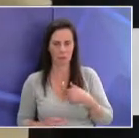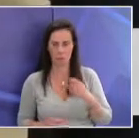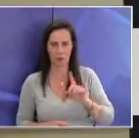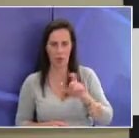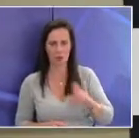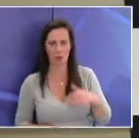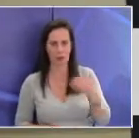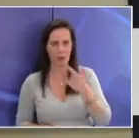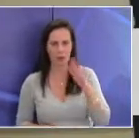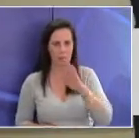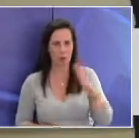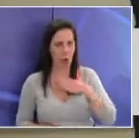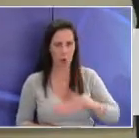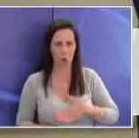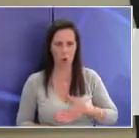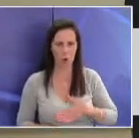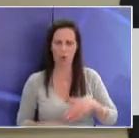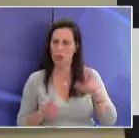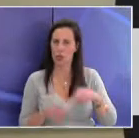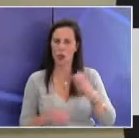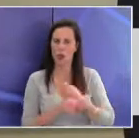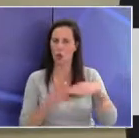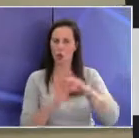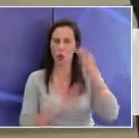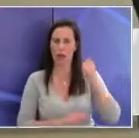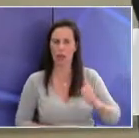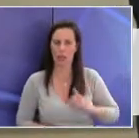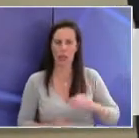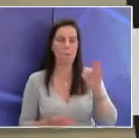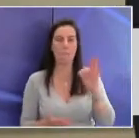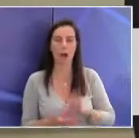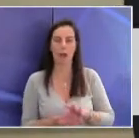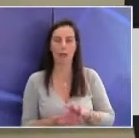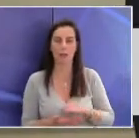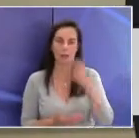אני תמיד טענתי שאם ביבי רוצה יכל להביא את חוק הגיוס מרגע